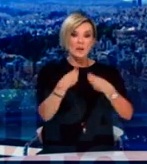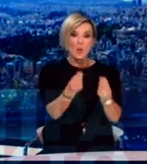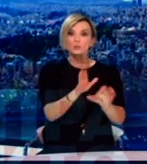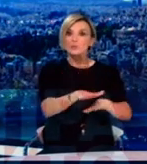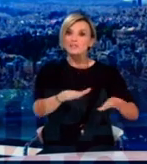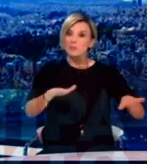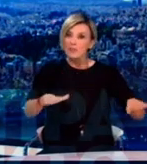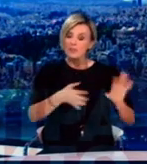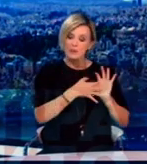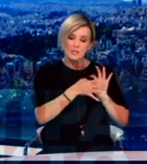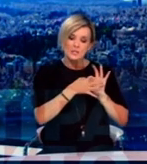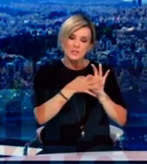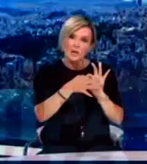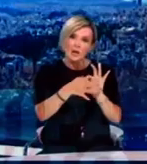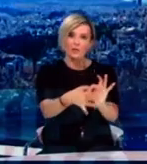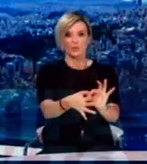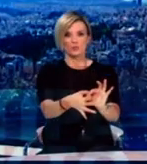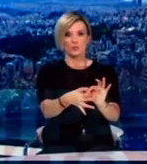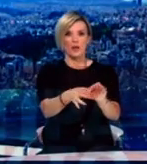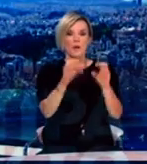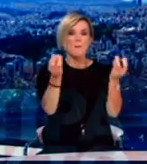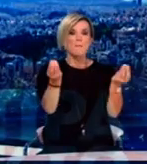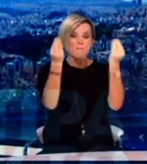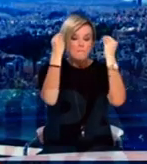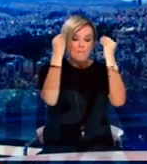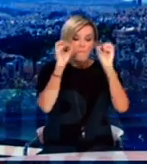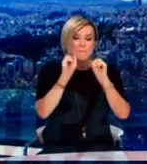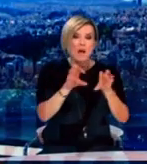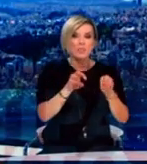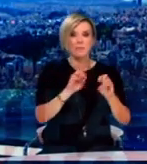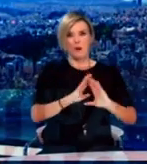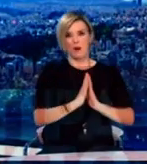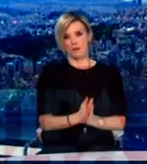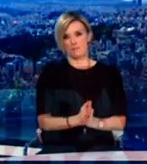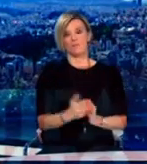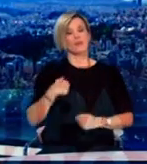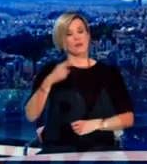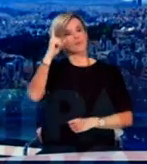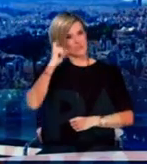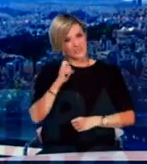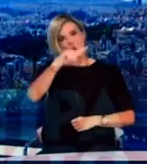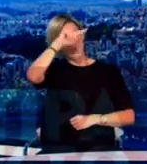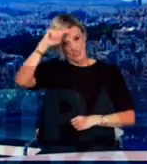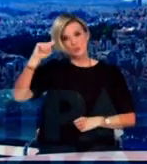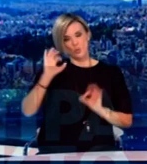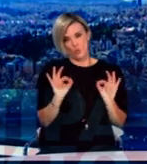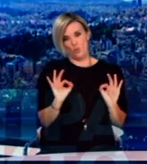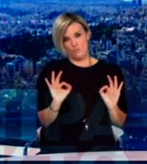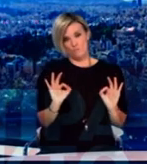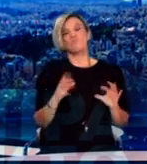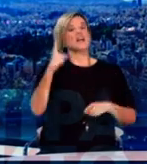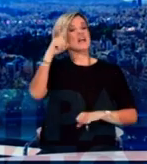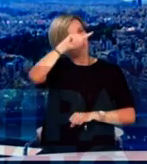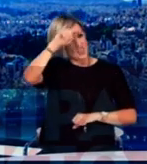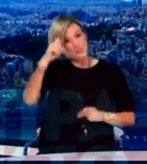να συνεχίσουν όσο πιο απρόσκοπτα γίνεται την εκπαιδευτική διαδικασία. Ξέρω ότι είναι δύσκολο για όλους. Είναι